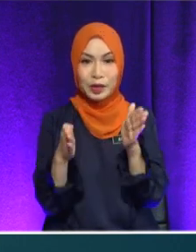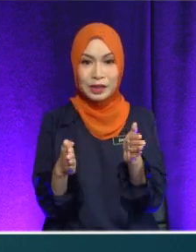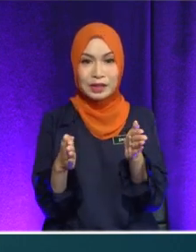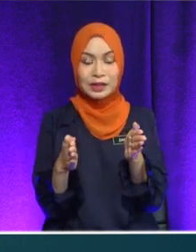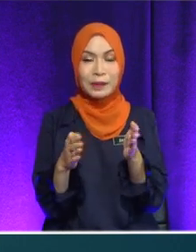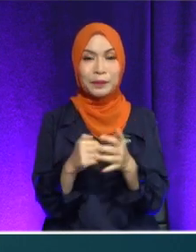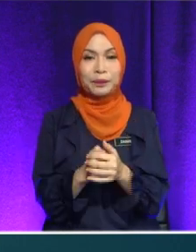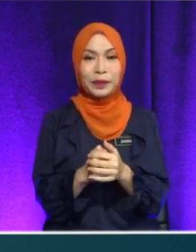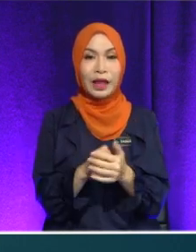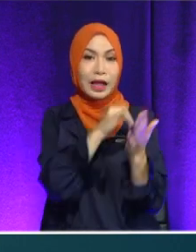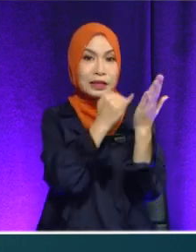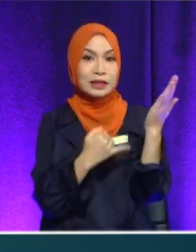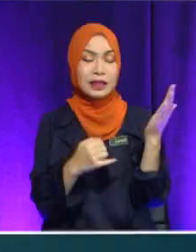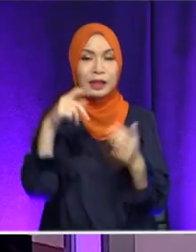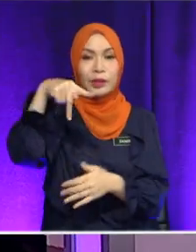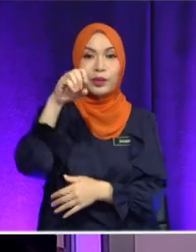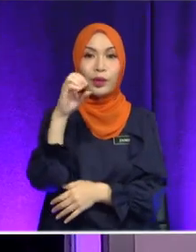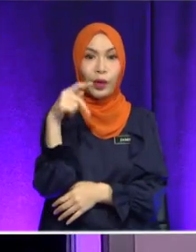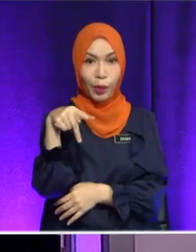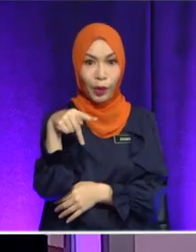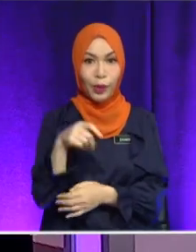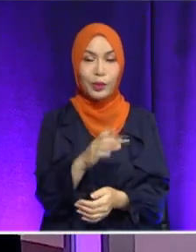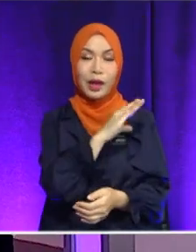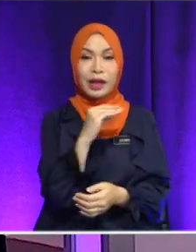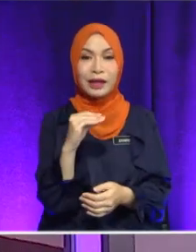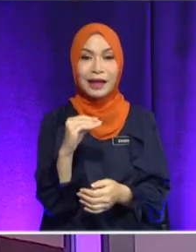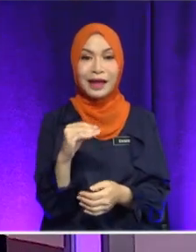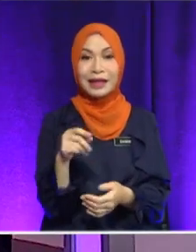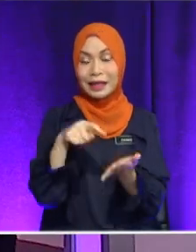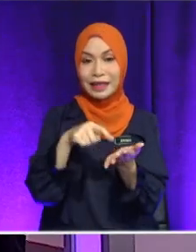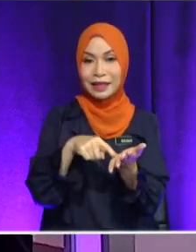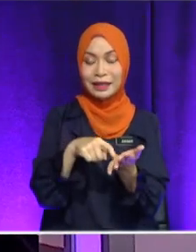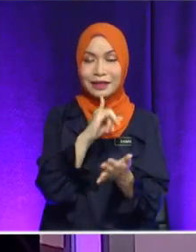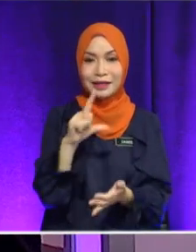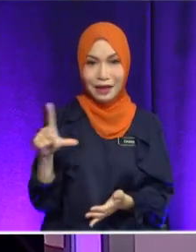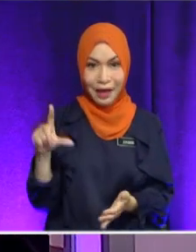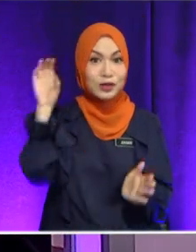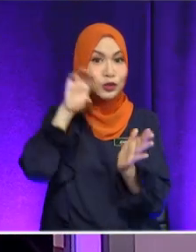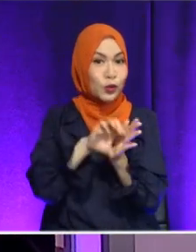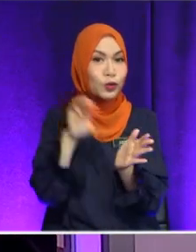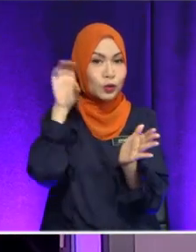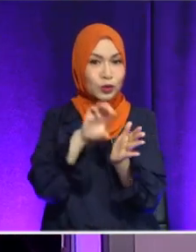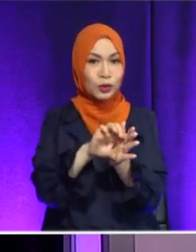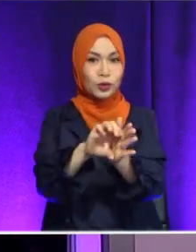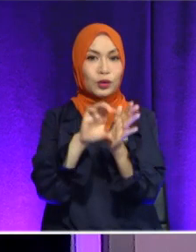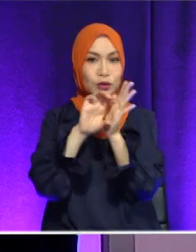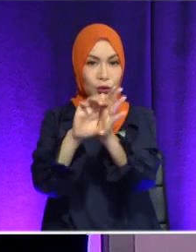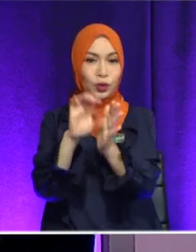dan juga senior Oke ini adalah contoh-contoh aliran yang ada pada abad ke-20